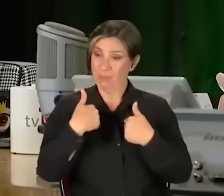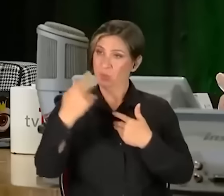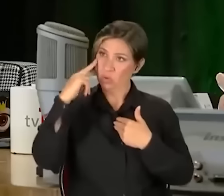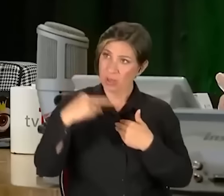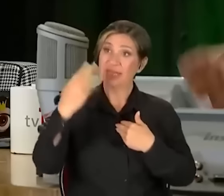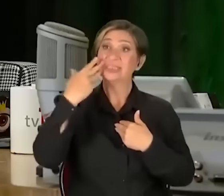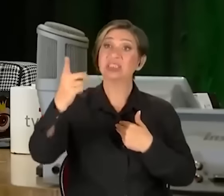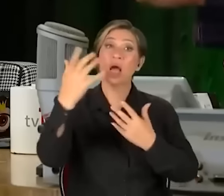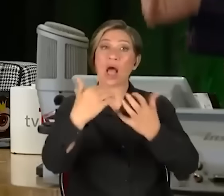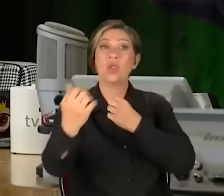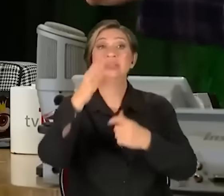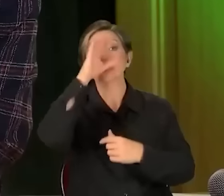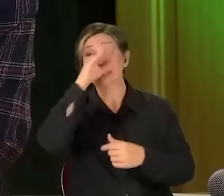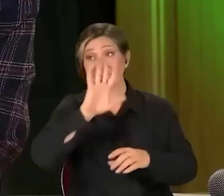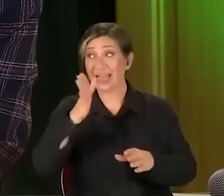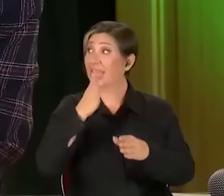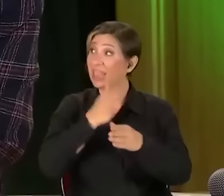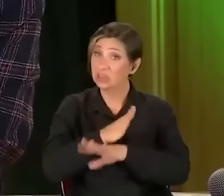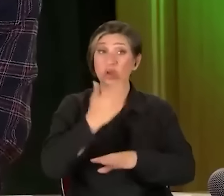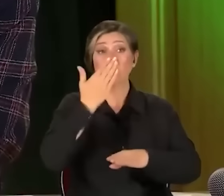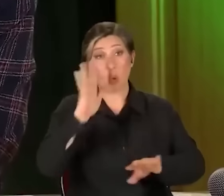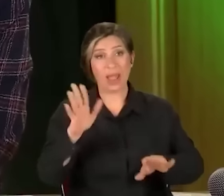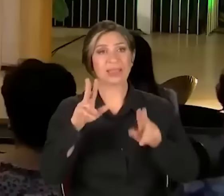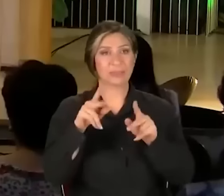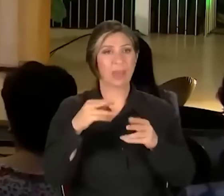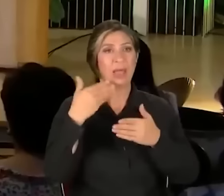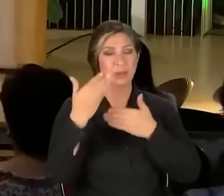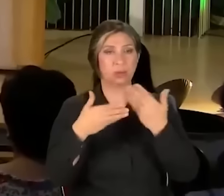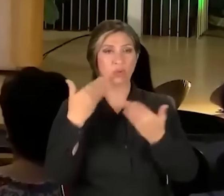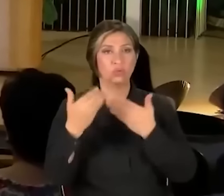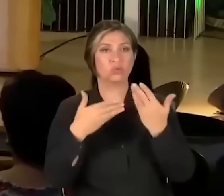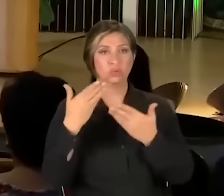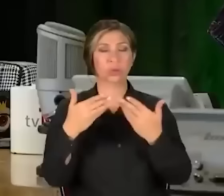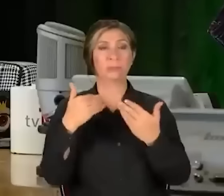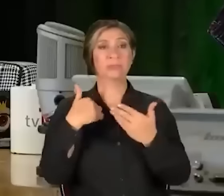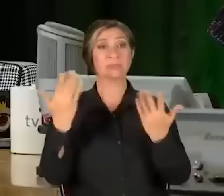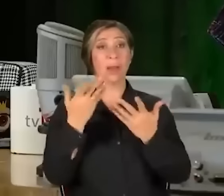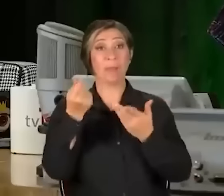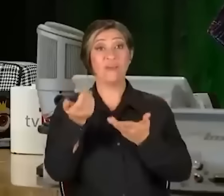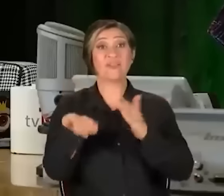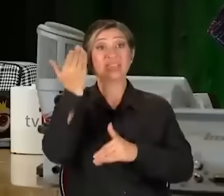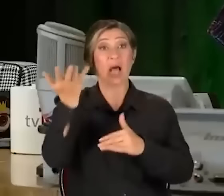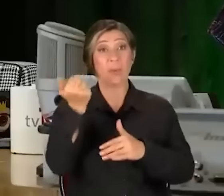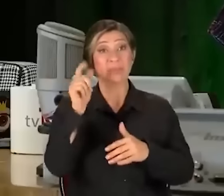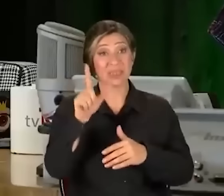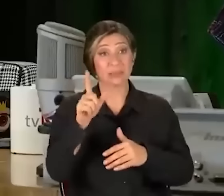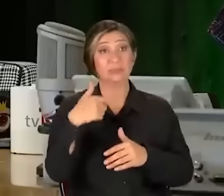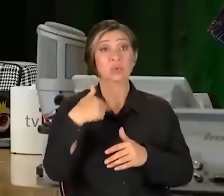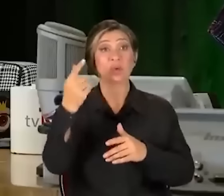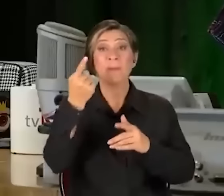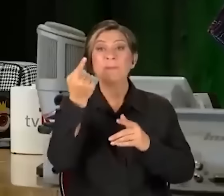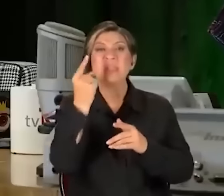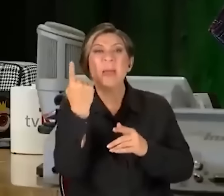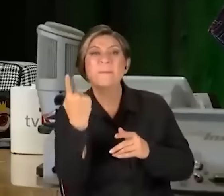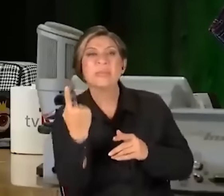benimseyerek izleyicilere bunu. Sahte değil, gerçekçi, aynen organik öyle, vesaire. Aynen öyle. Yani bu yüzden aslında bizim daha çok para almamız gerekirken biz onların aldığının